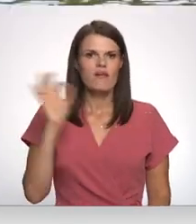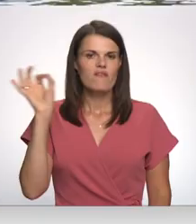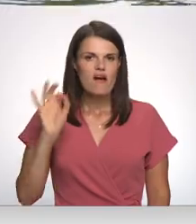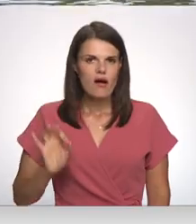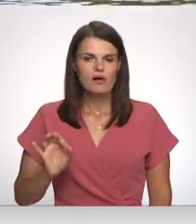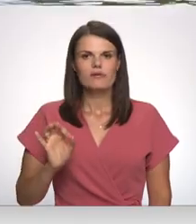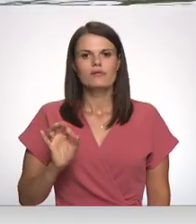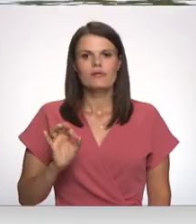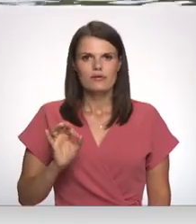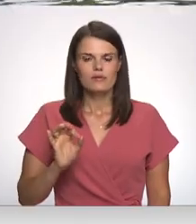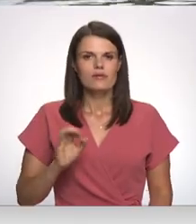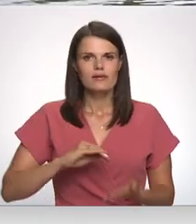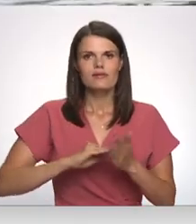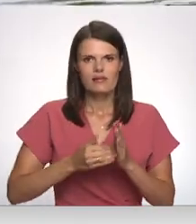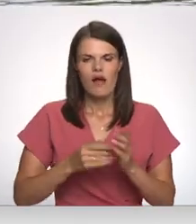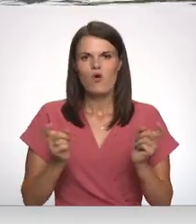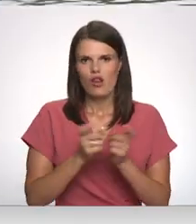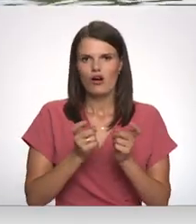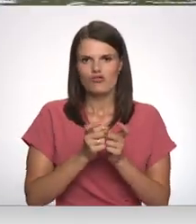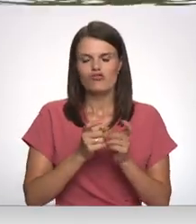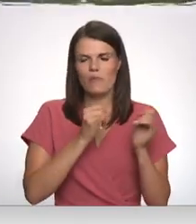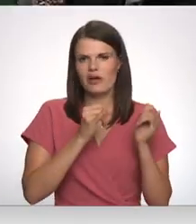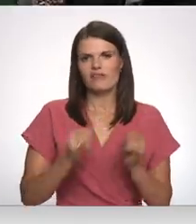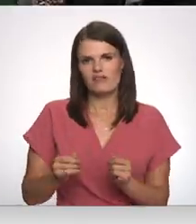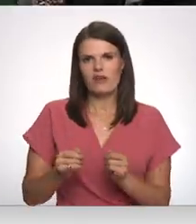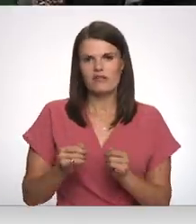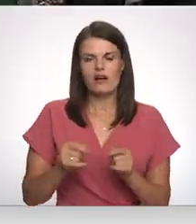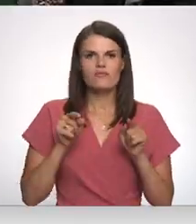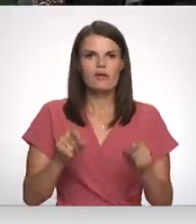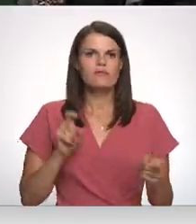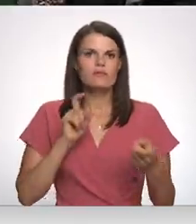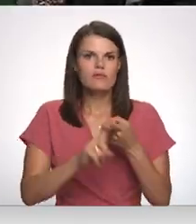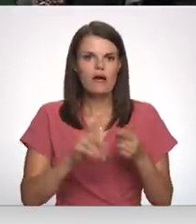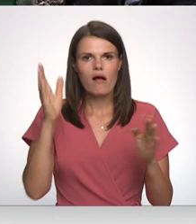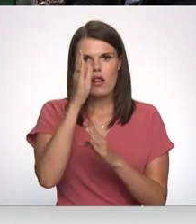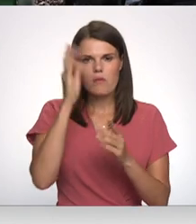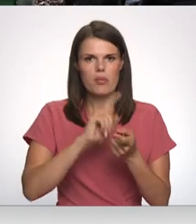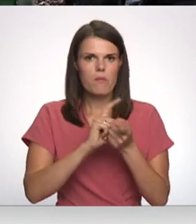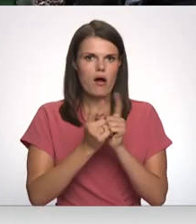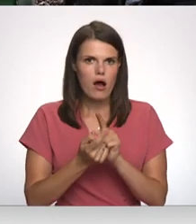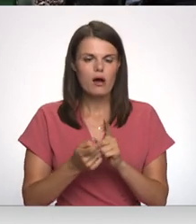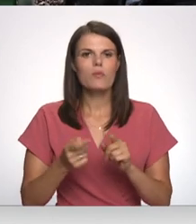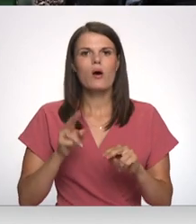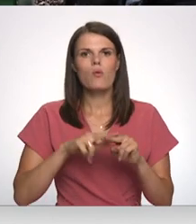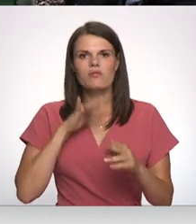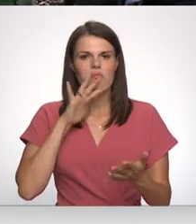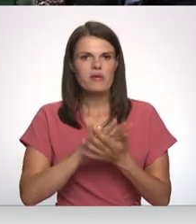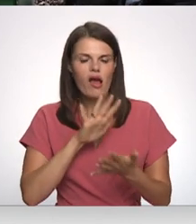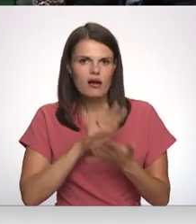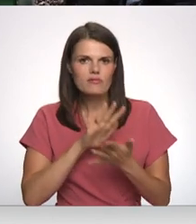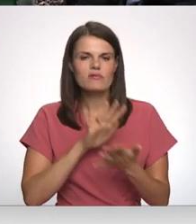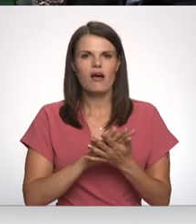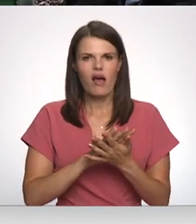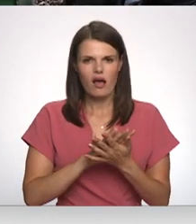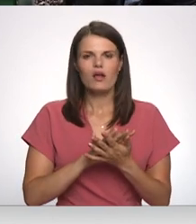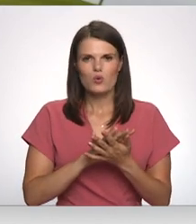Vācija, tad stāvoklis lašiem šeit pasliktinās. Tas ir saistīts gan ar klimata pārmaiņām, gan ar piesārņojumu, gan ar